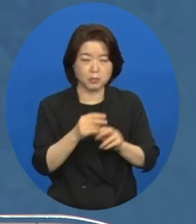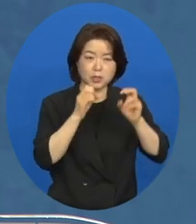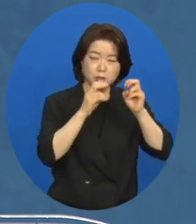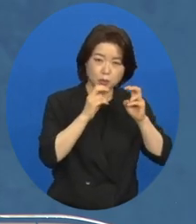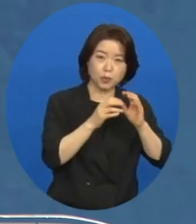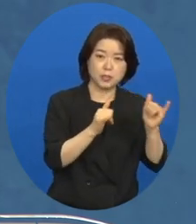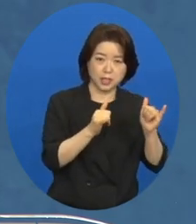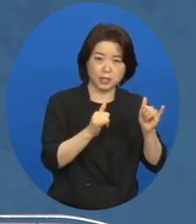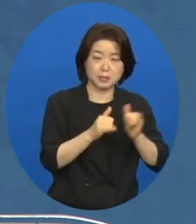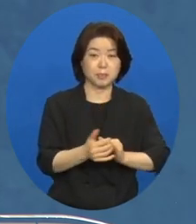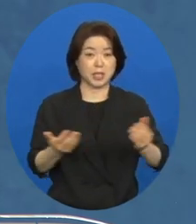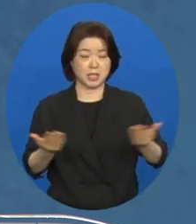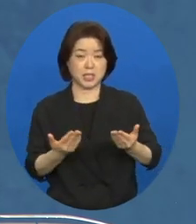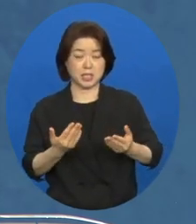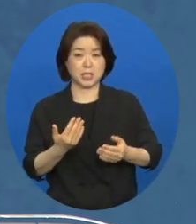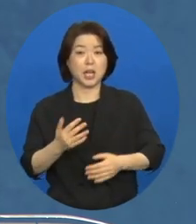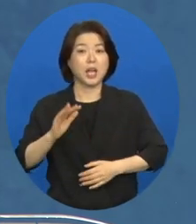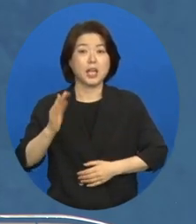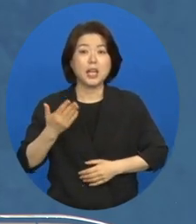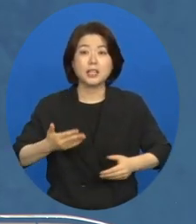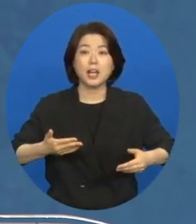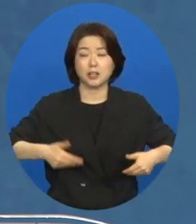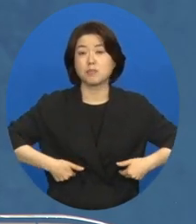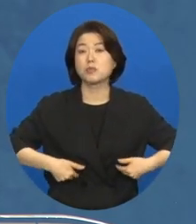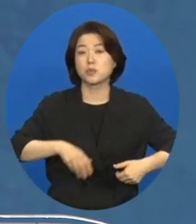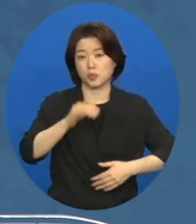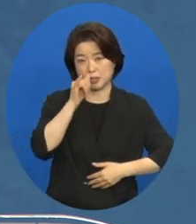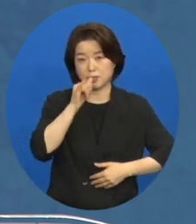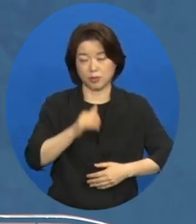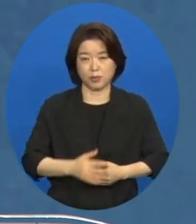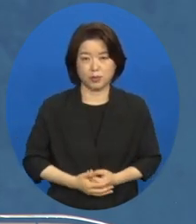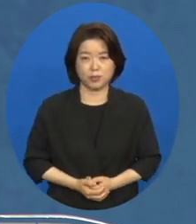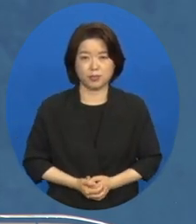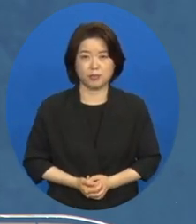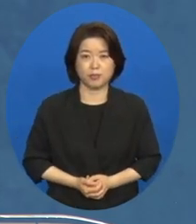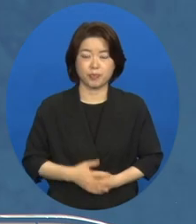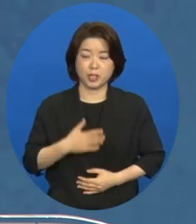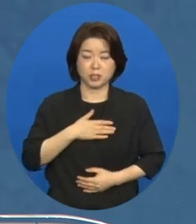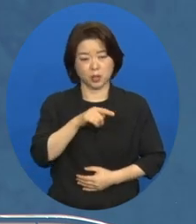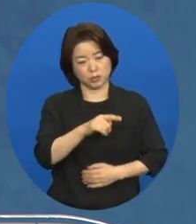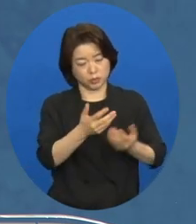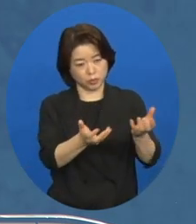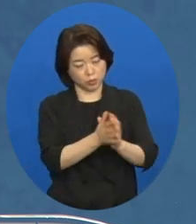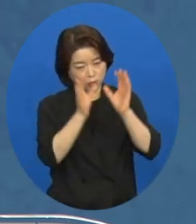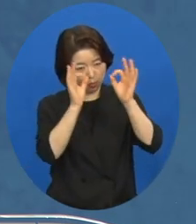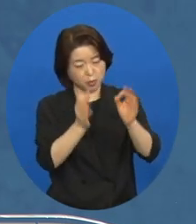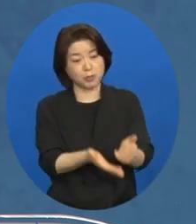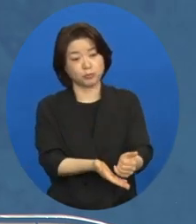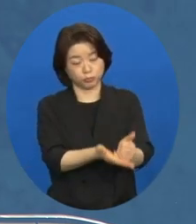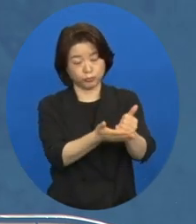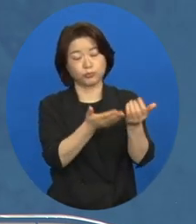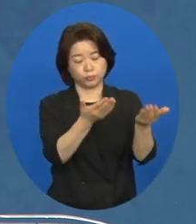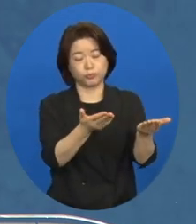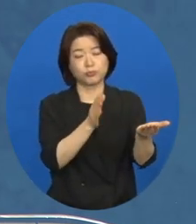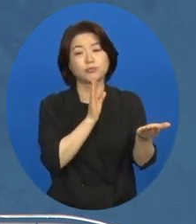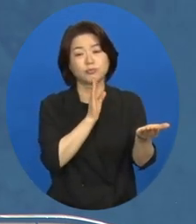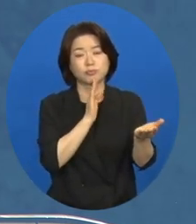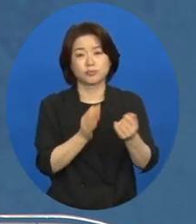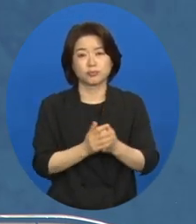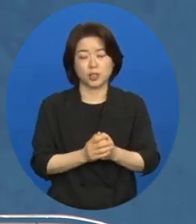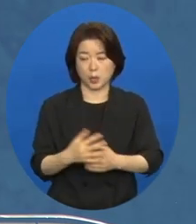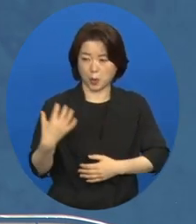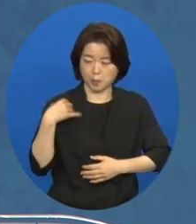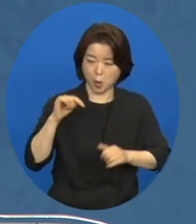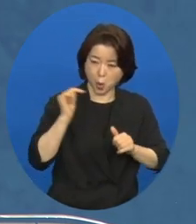선교사님이나 일을 하셔야 하는 경우가 있죠. 저는 참 그런 부분을 존중합니다. 사명에 따라